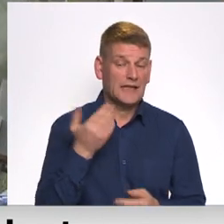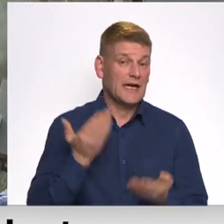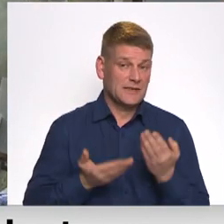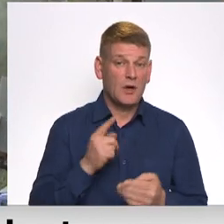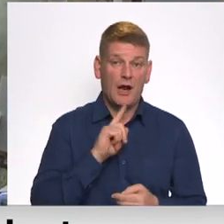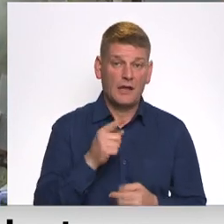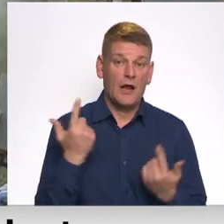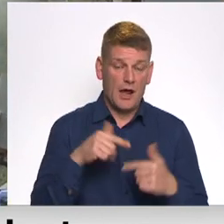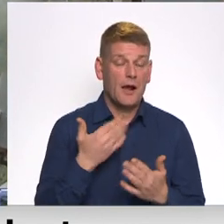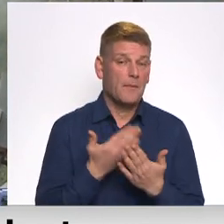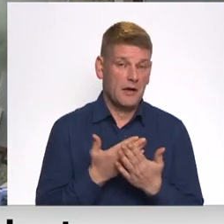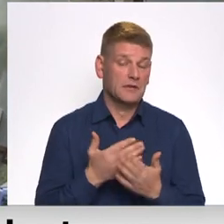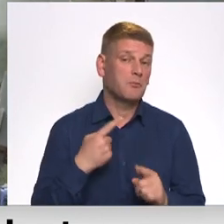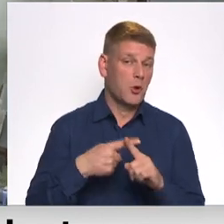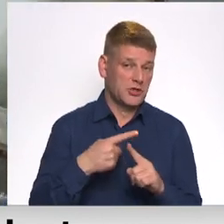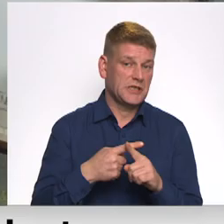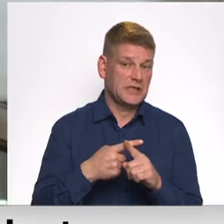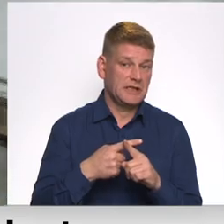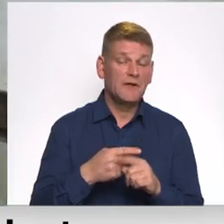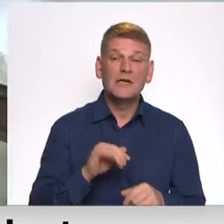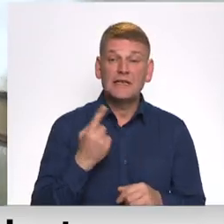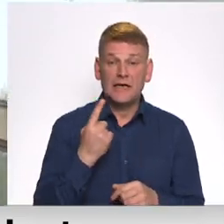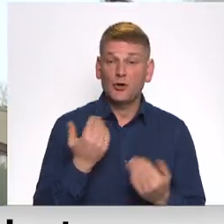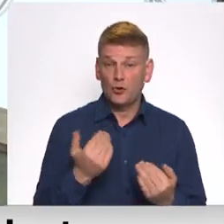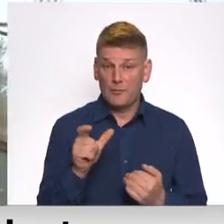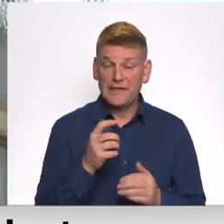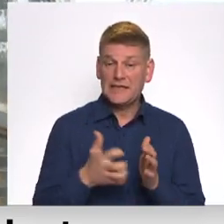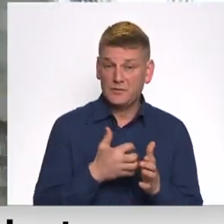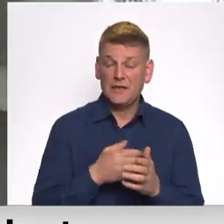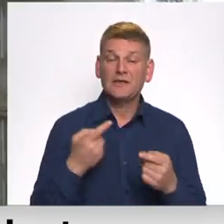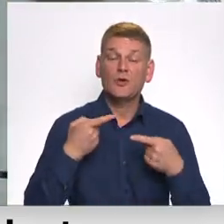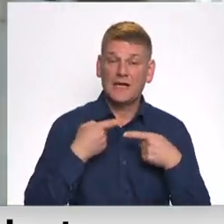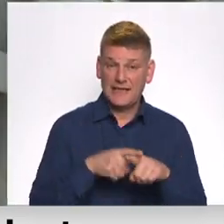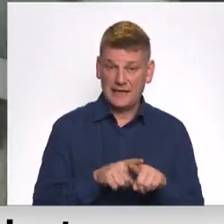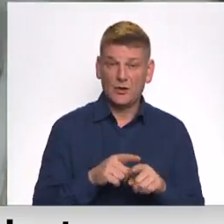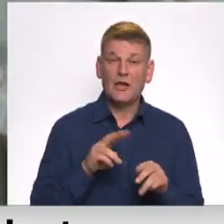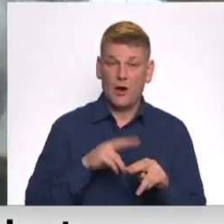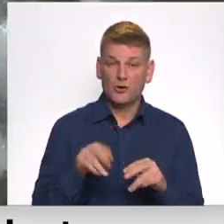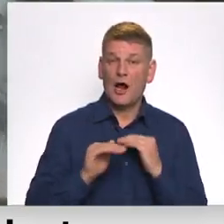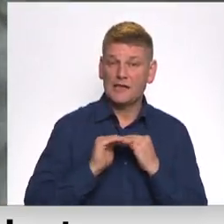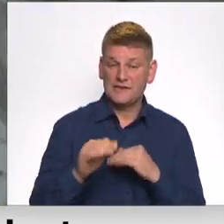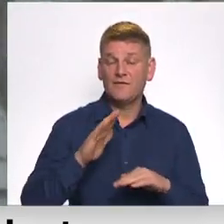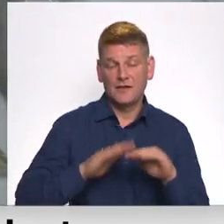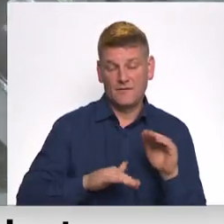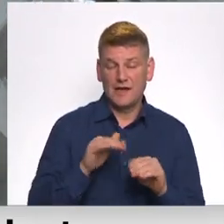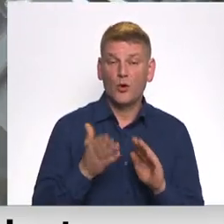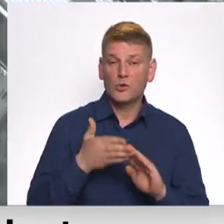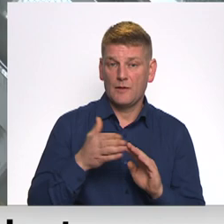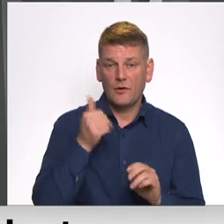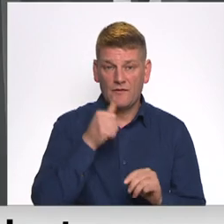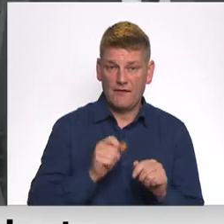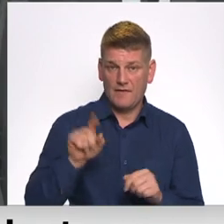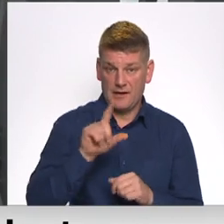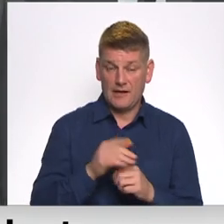gadu laikā sevi parādījis pozitīvā gaismā. Tomēr šobrīd izmantotā tehnoloģija ļaušot asfalta kvalitāti uzlabot vēl